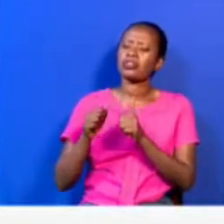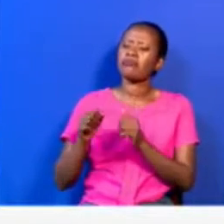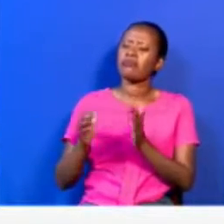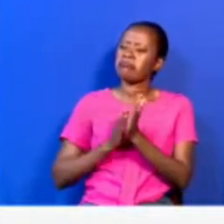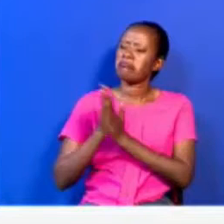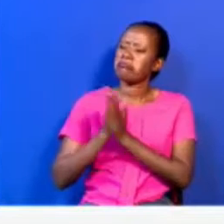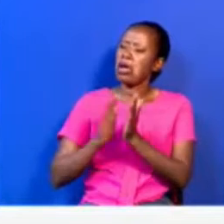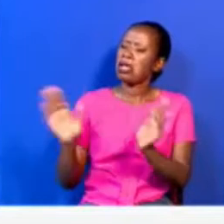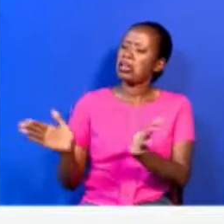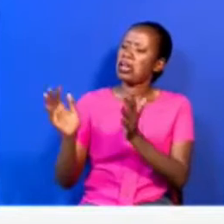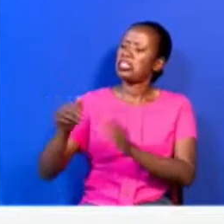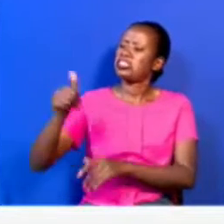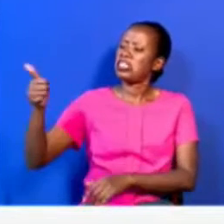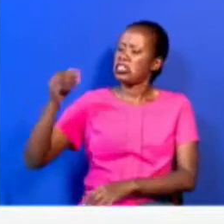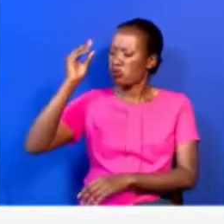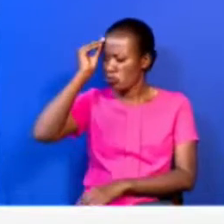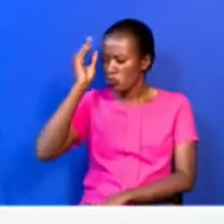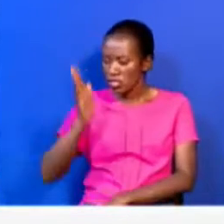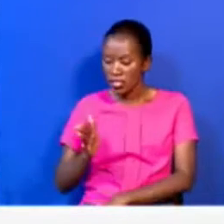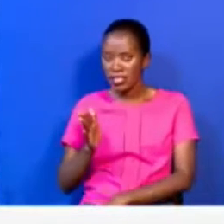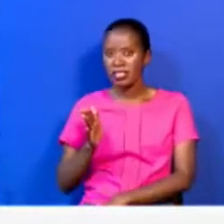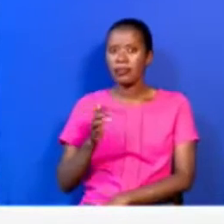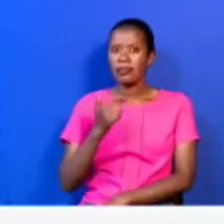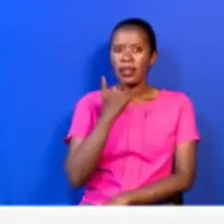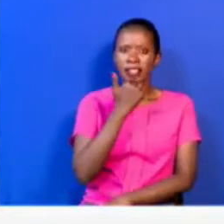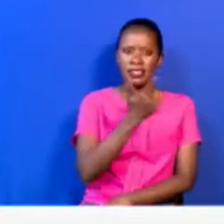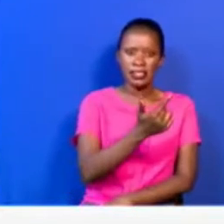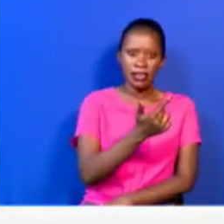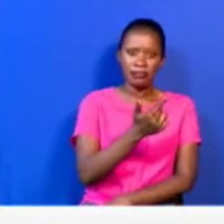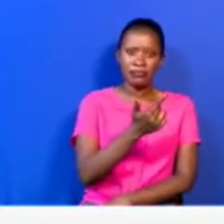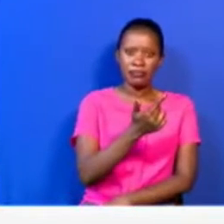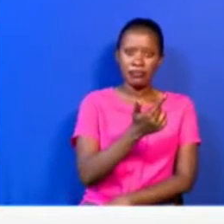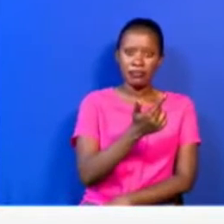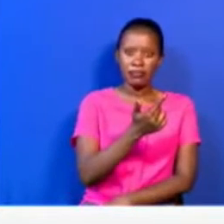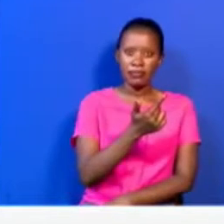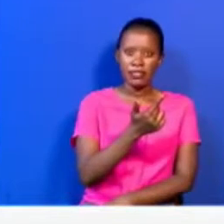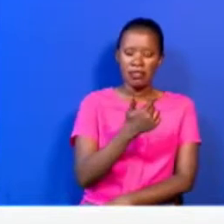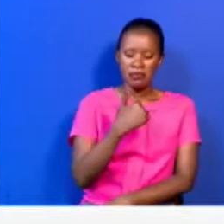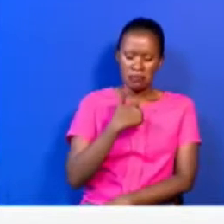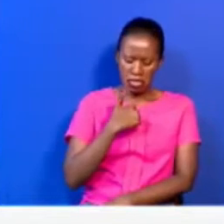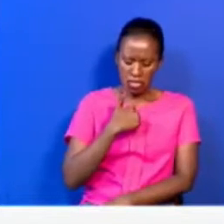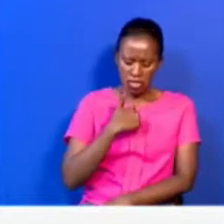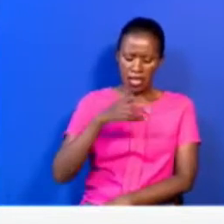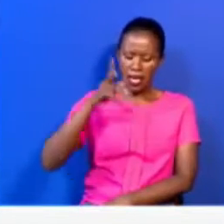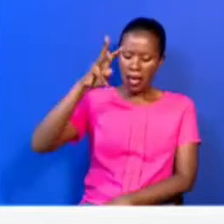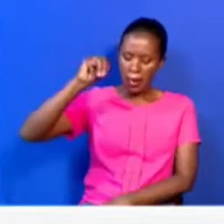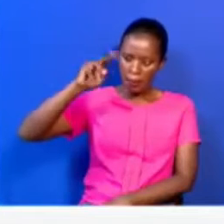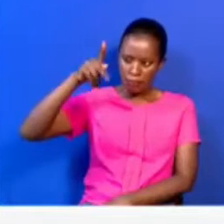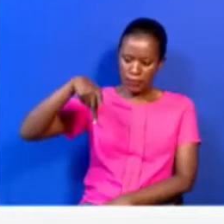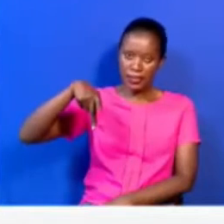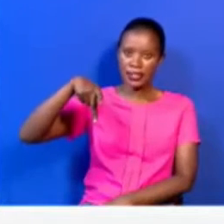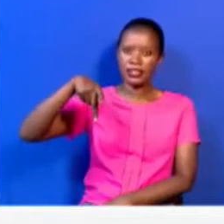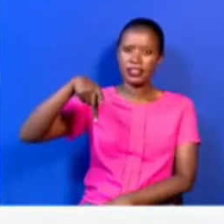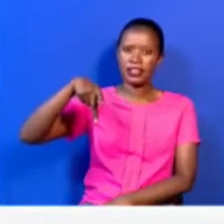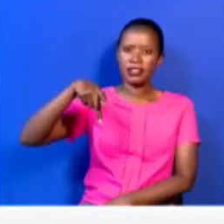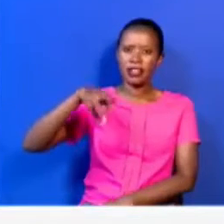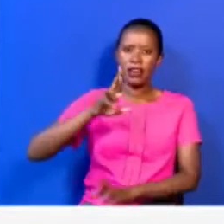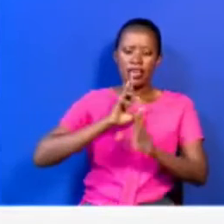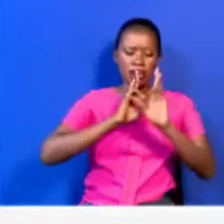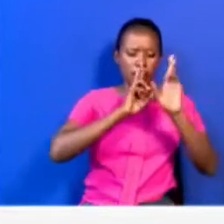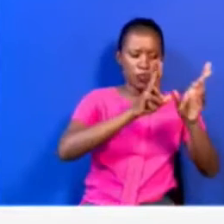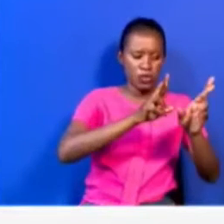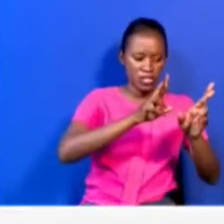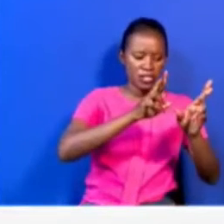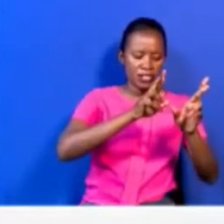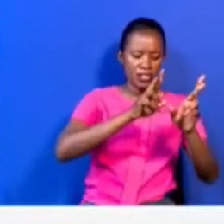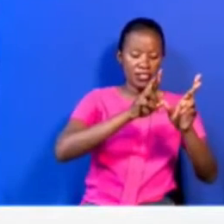motisha. Nikasema way back mimi mbunge ambaye nimesimama hapa nilireport form